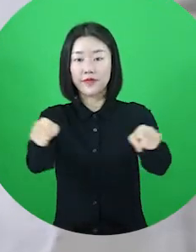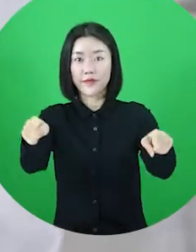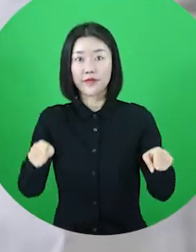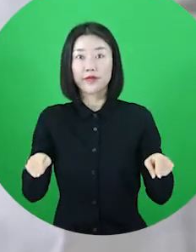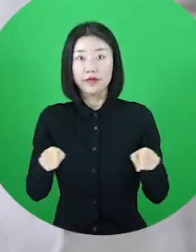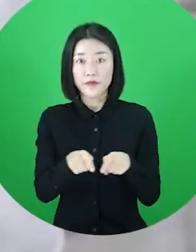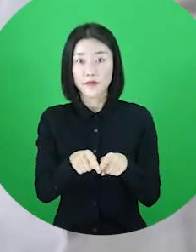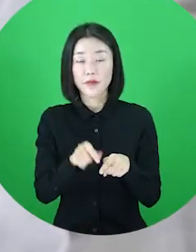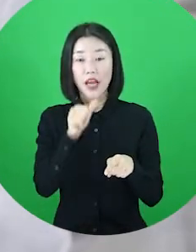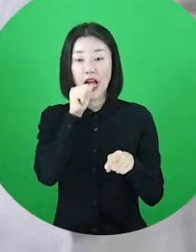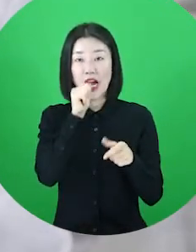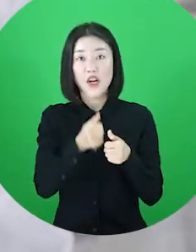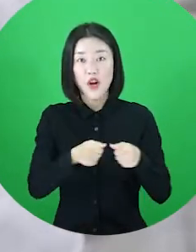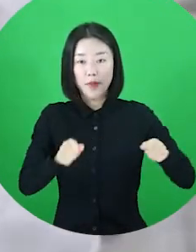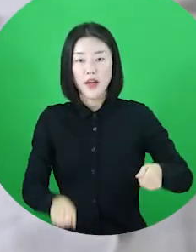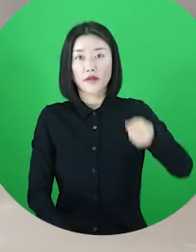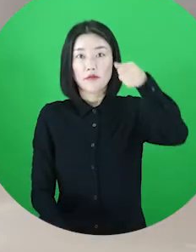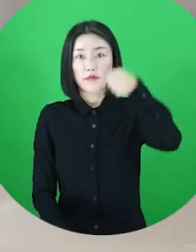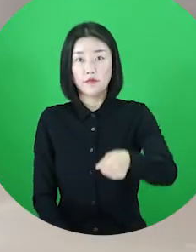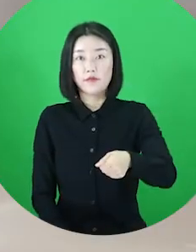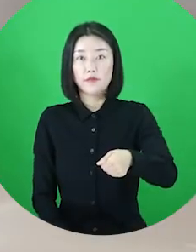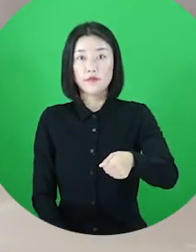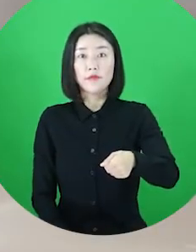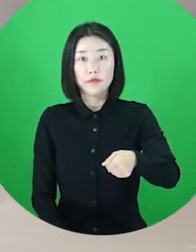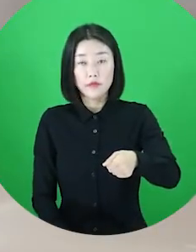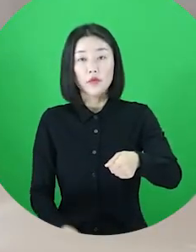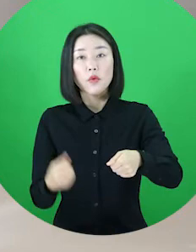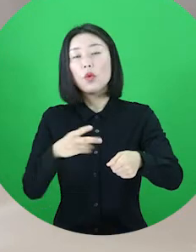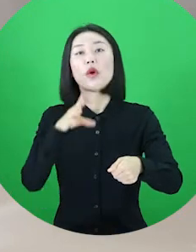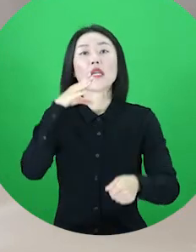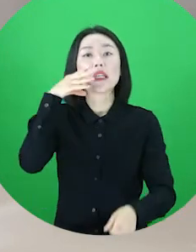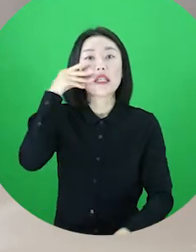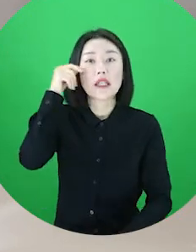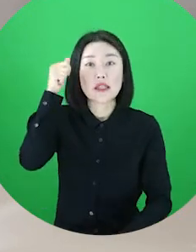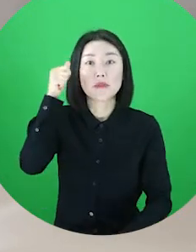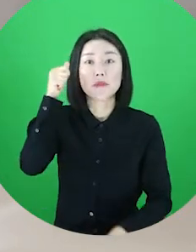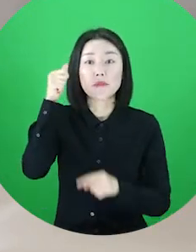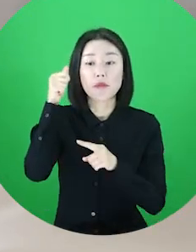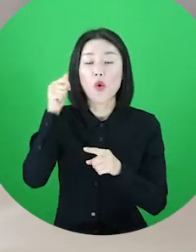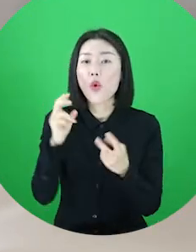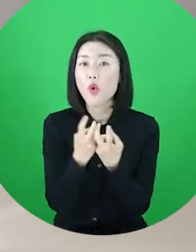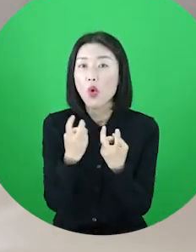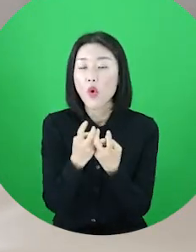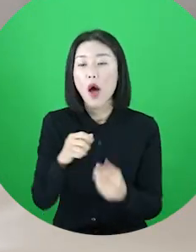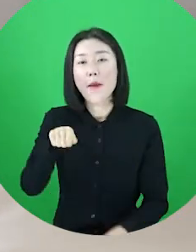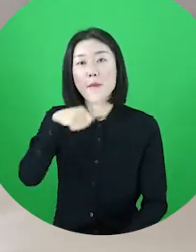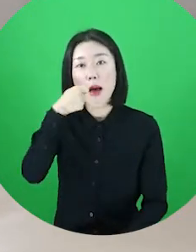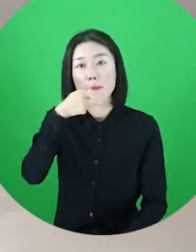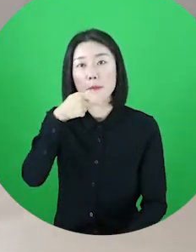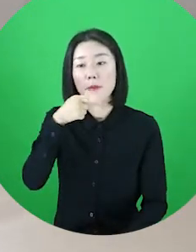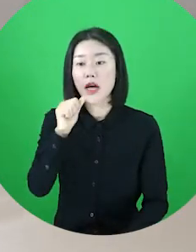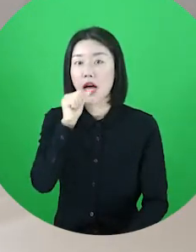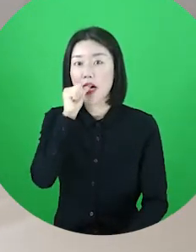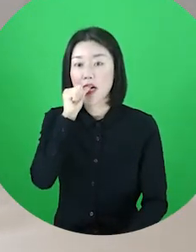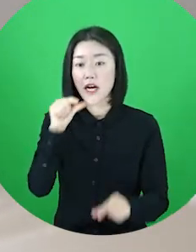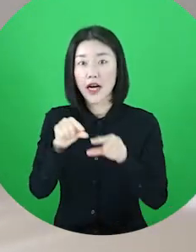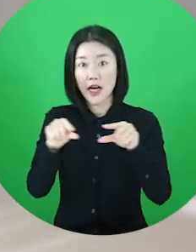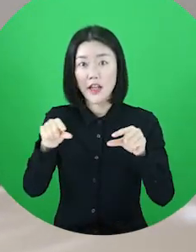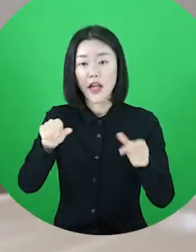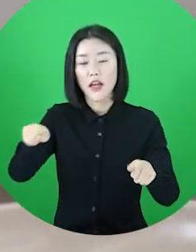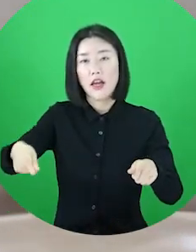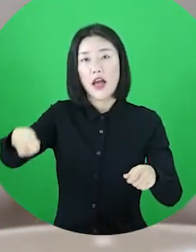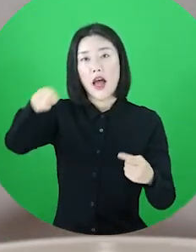주세요. 그리고 식용유를 밥 먹을 때 사용하는 이 숟가락으로 2숟가락 넣어 주세요. 네.